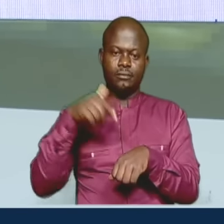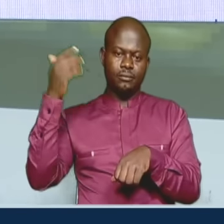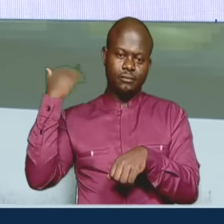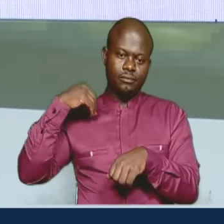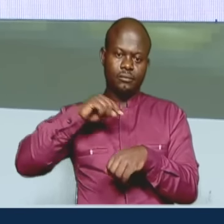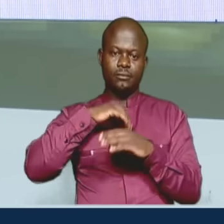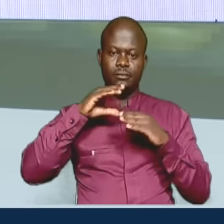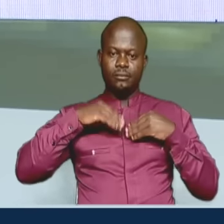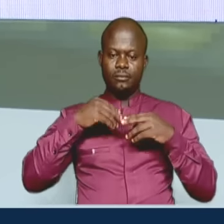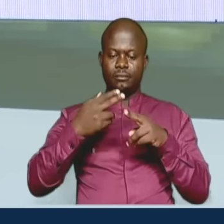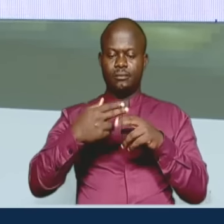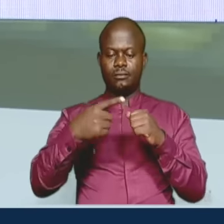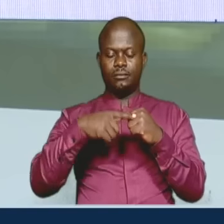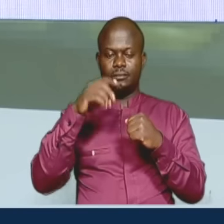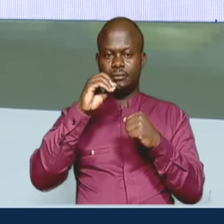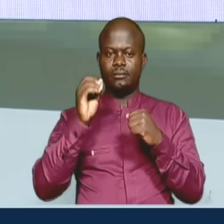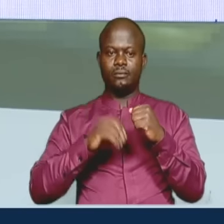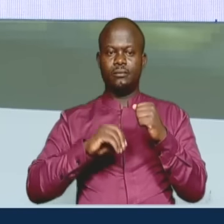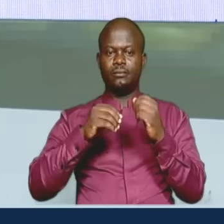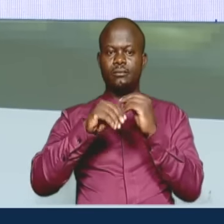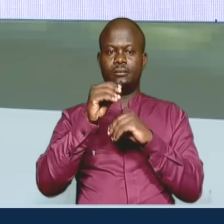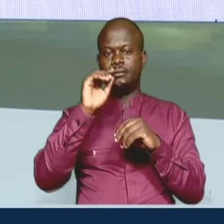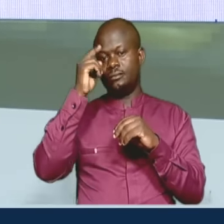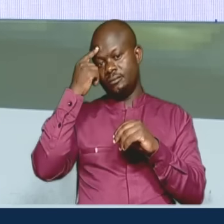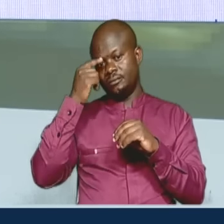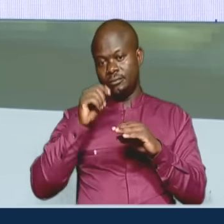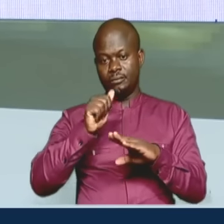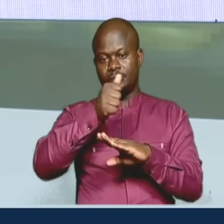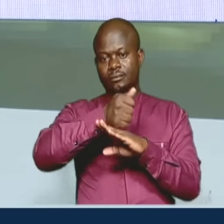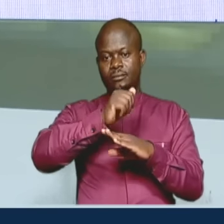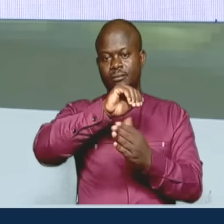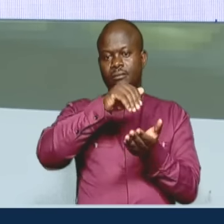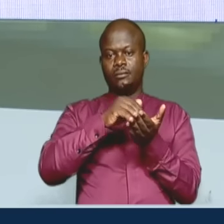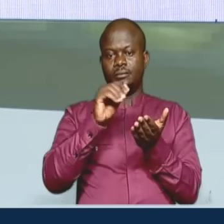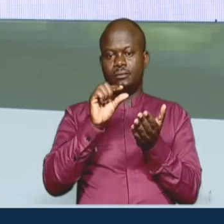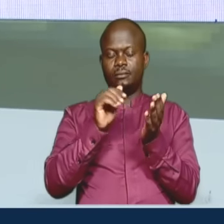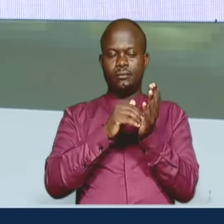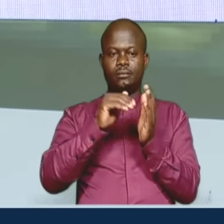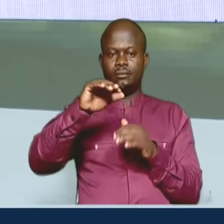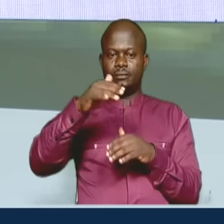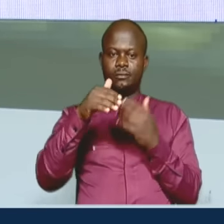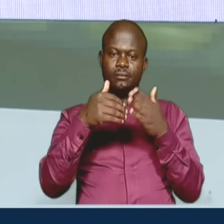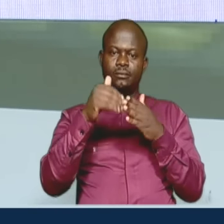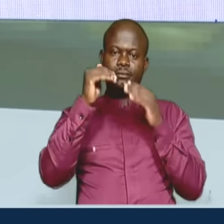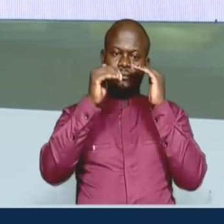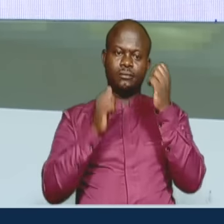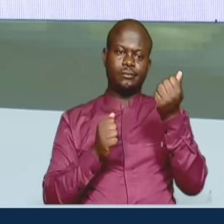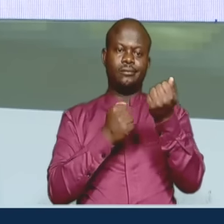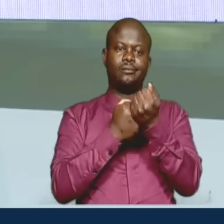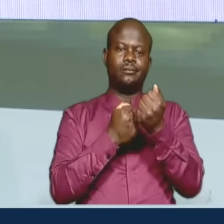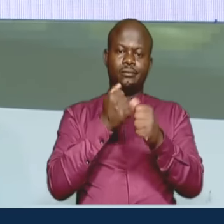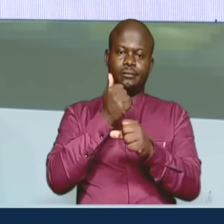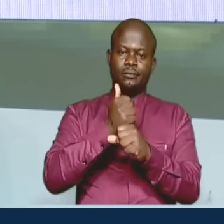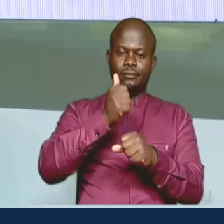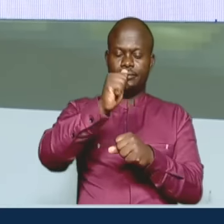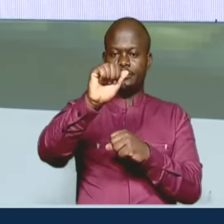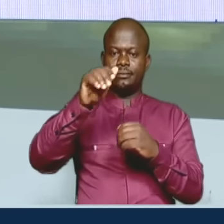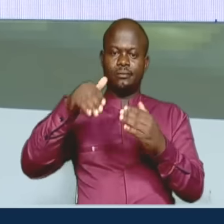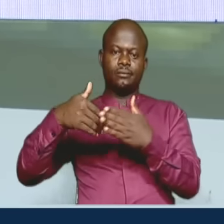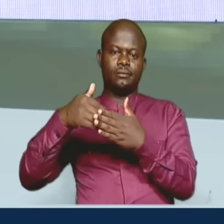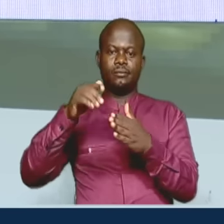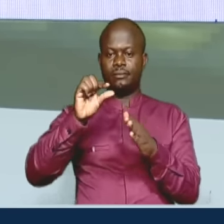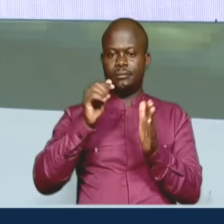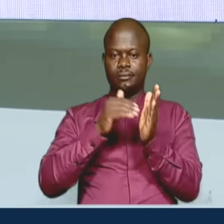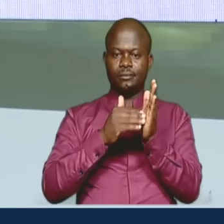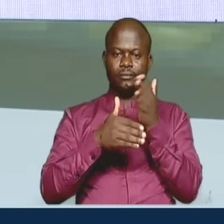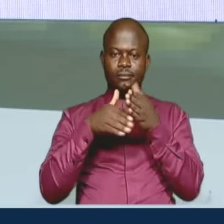yemera 60% by'amasoko ya leta agenwa n'ibigo bito n'ibiciriritse mu rwego rwo gushyigikira ba rwiyemezamirimo bato no